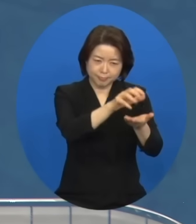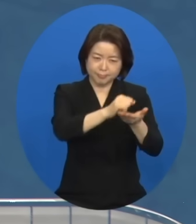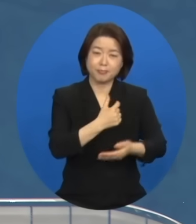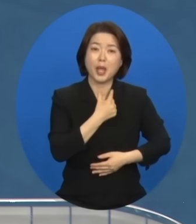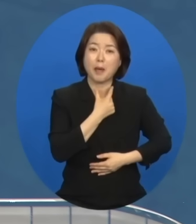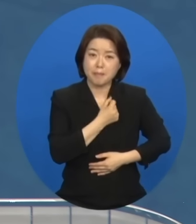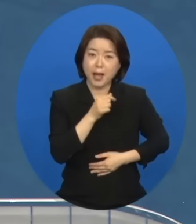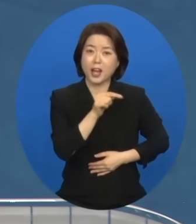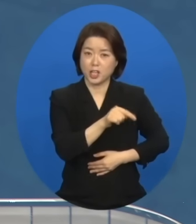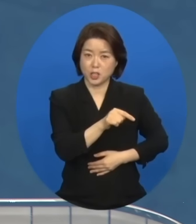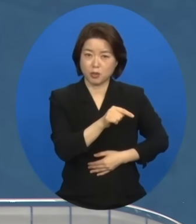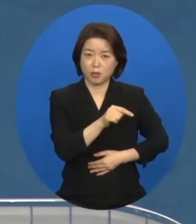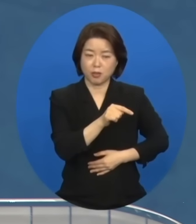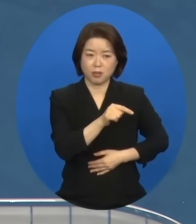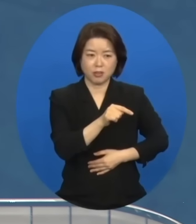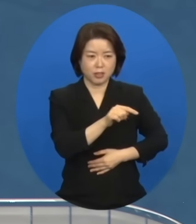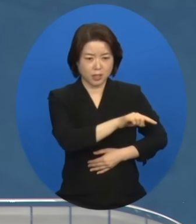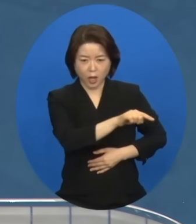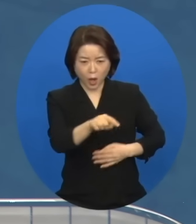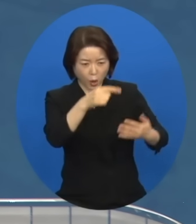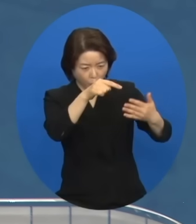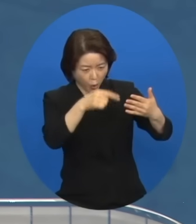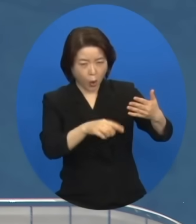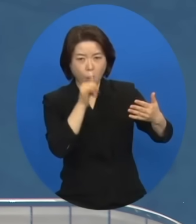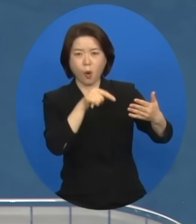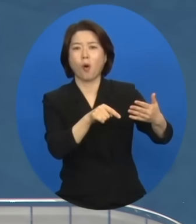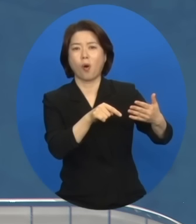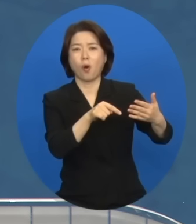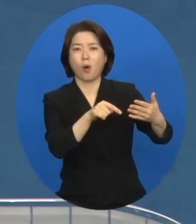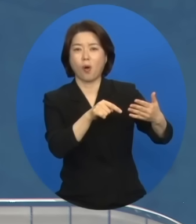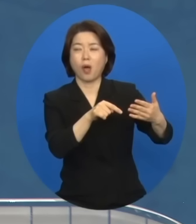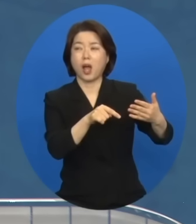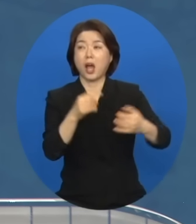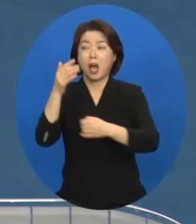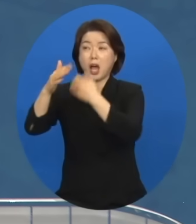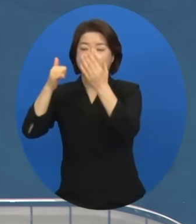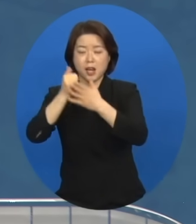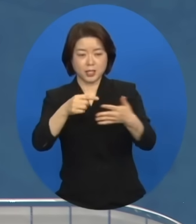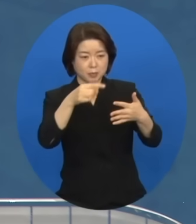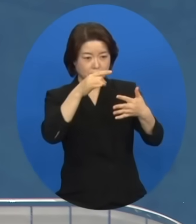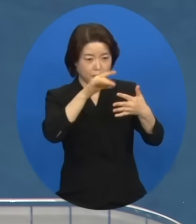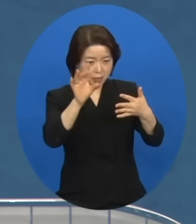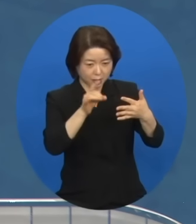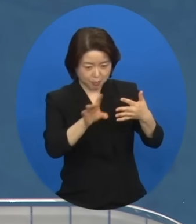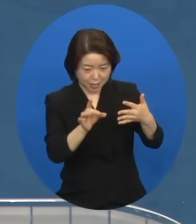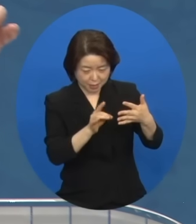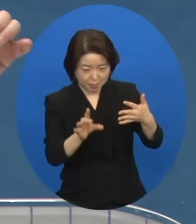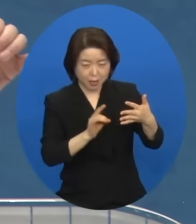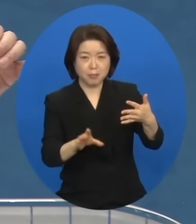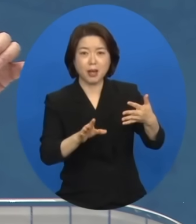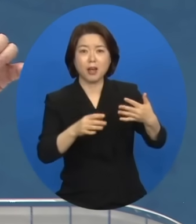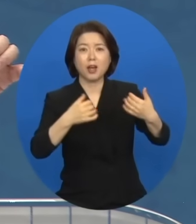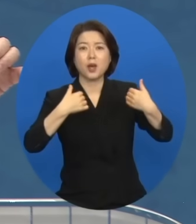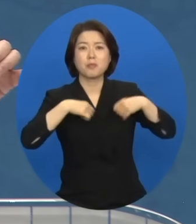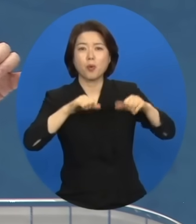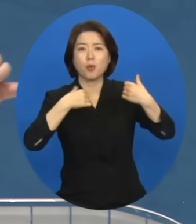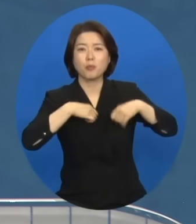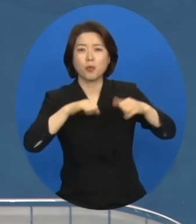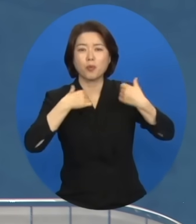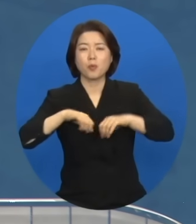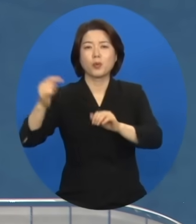것들이 다 그런 것들이었습니다. 그래서 하나님이 그것들을 하나하나 다 버리게 하시고 포기하게 하셨던